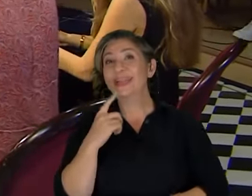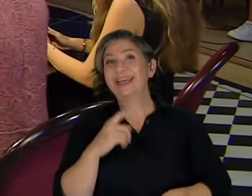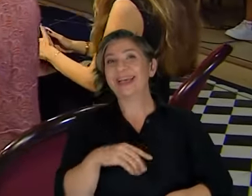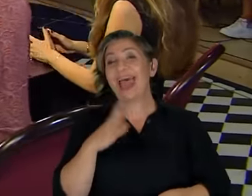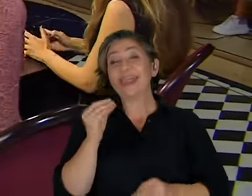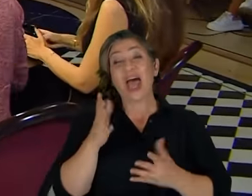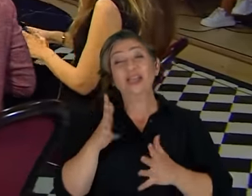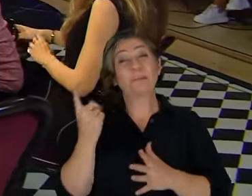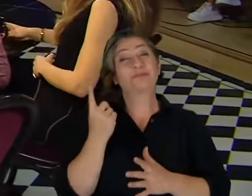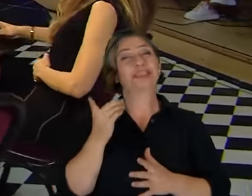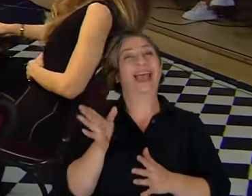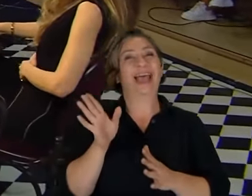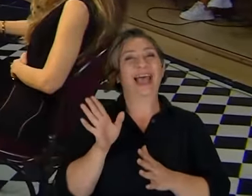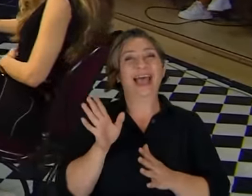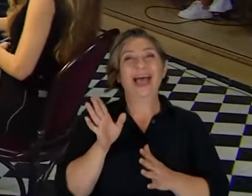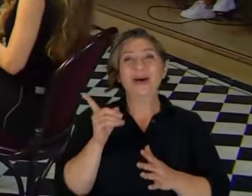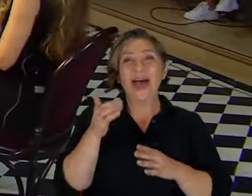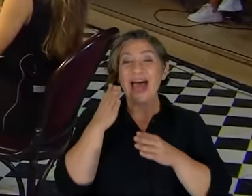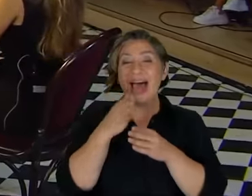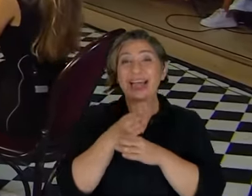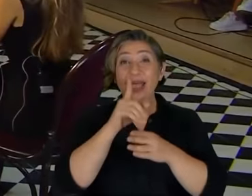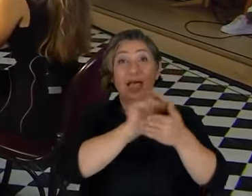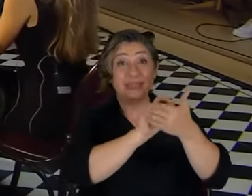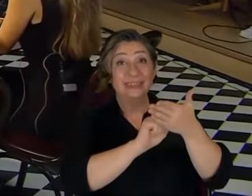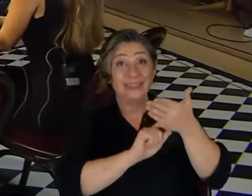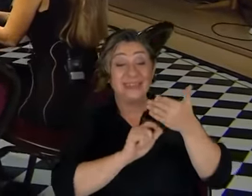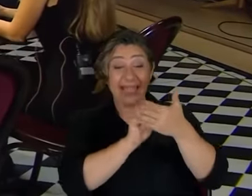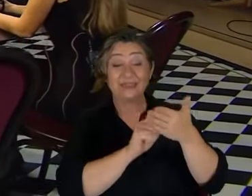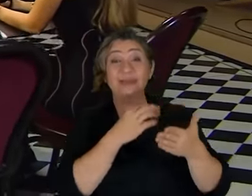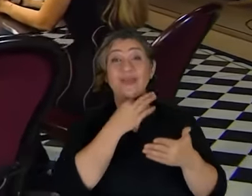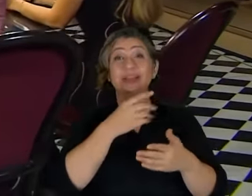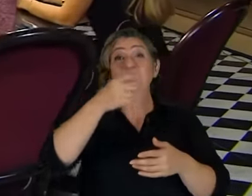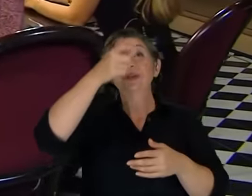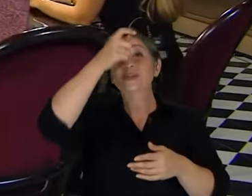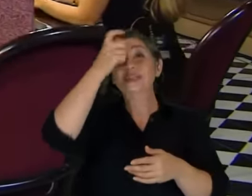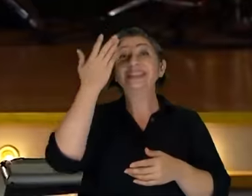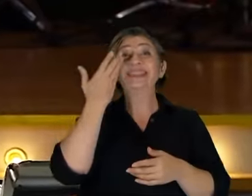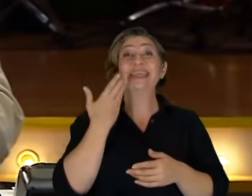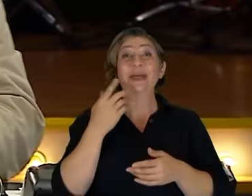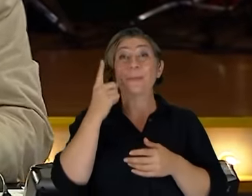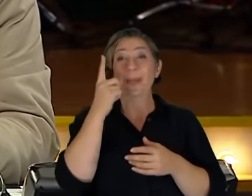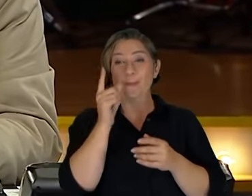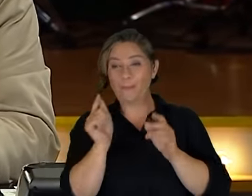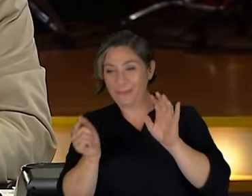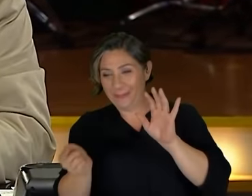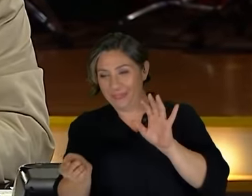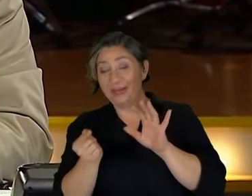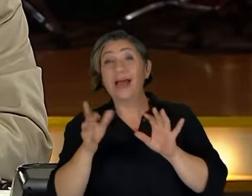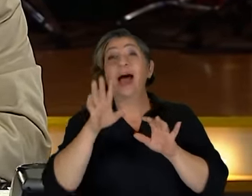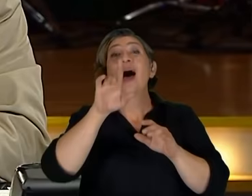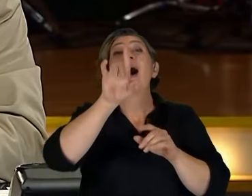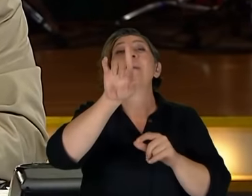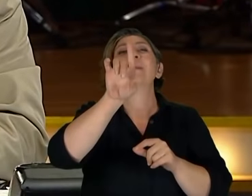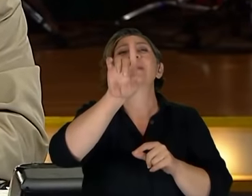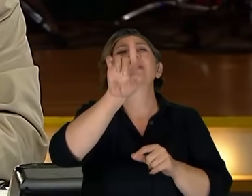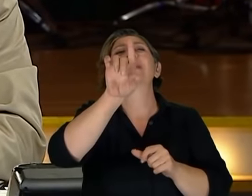öyle. Ya bunu hakikaten şey yazmam lazım. Ama yaz, çok tatlı. Türk seyircisinin bir bug'ı var. Bir Türk seyirci ama